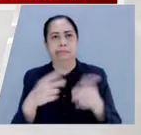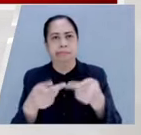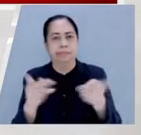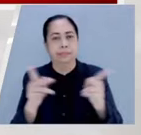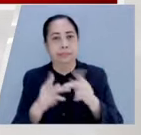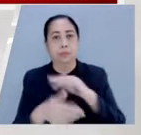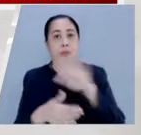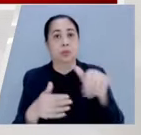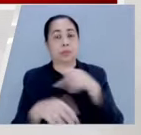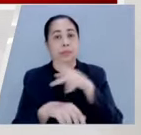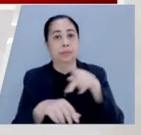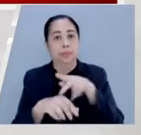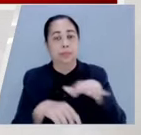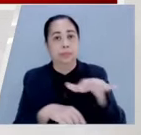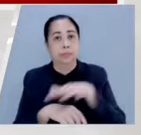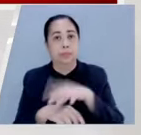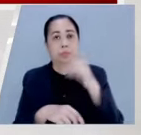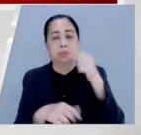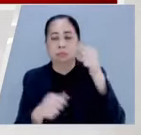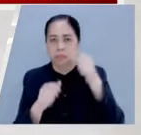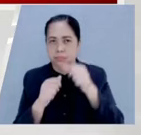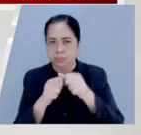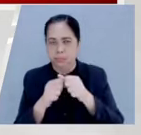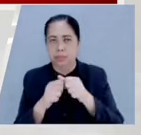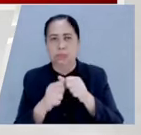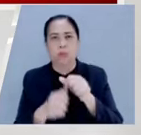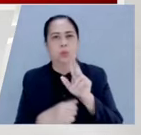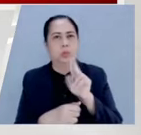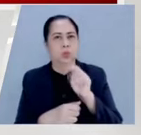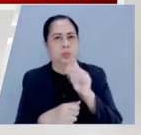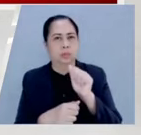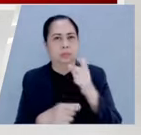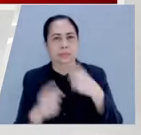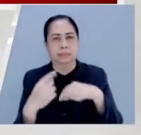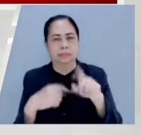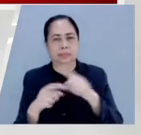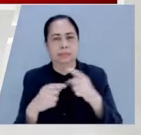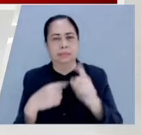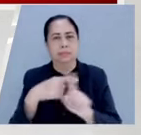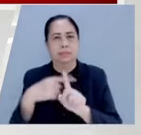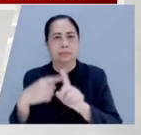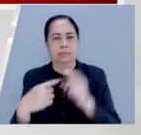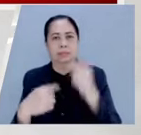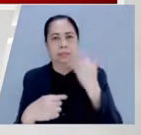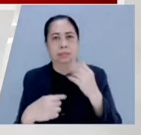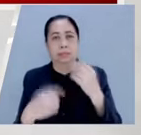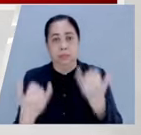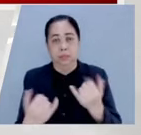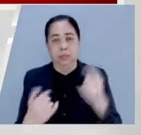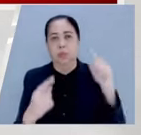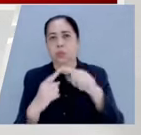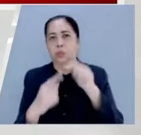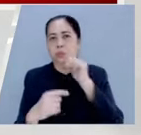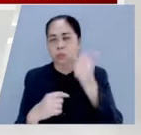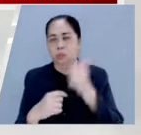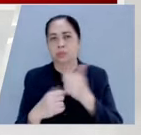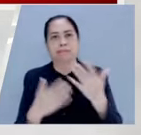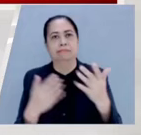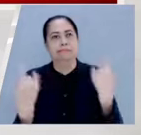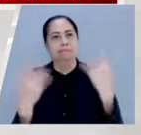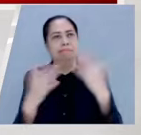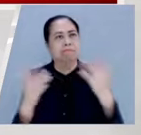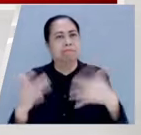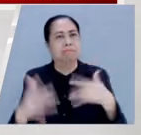bansa para sa paggunita ng undas mula ngayon hanggang bukas. Habang pista ang mood sa ilan, merong inulan